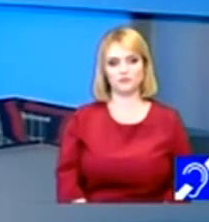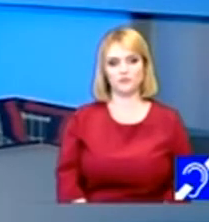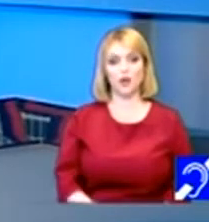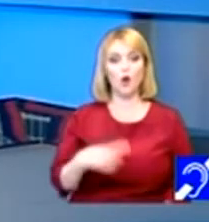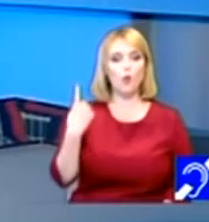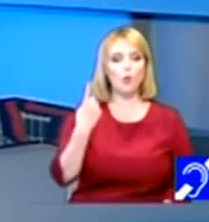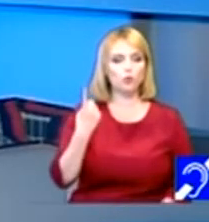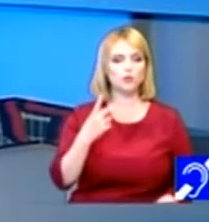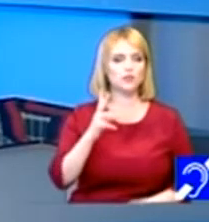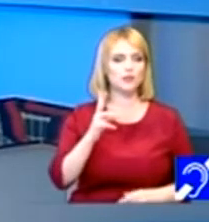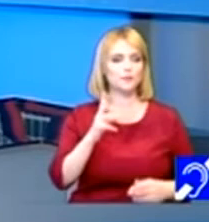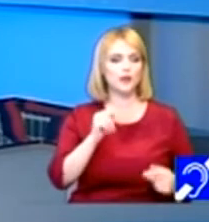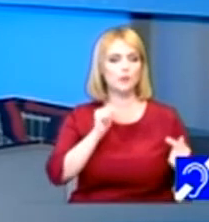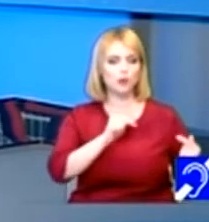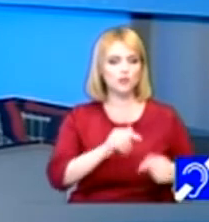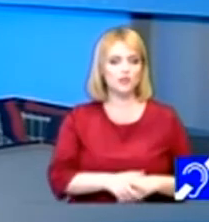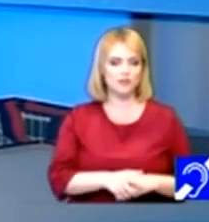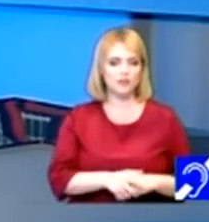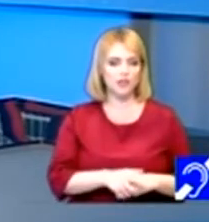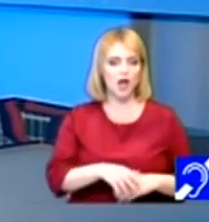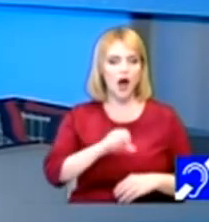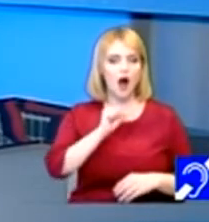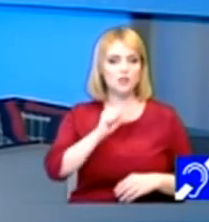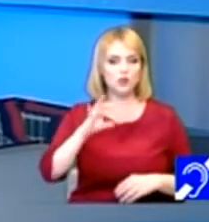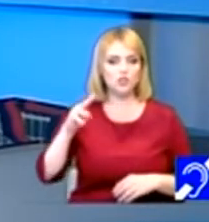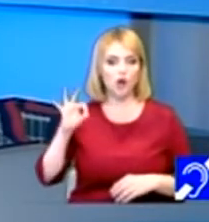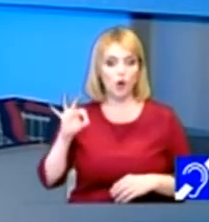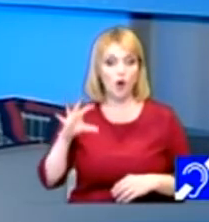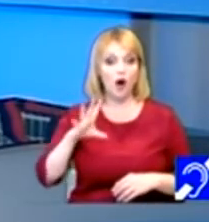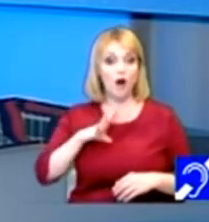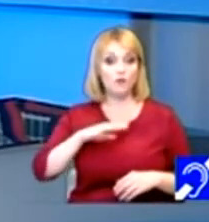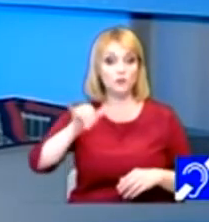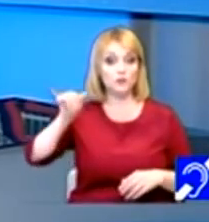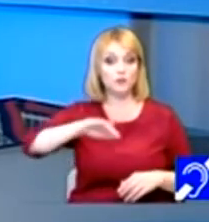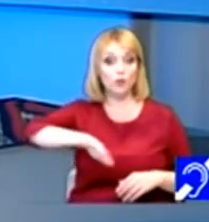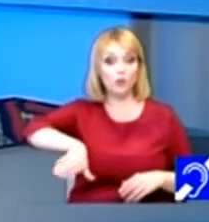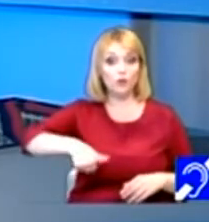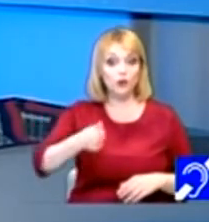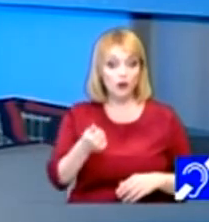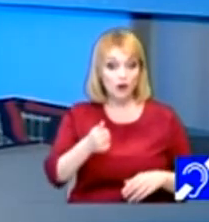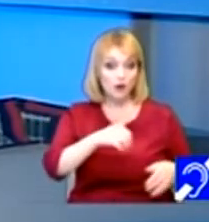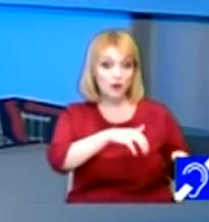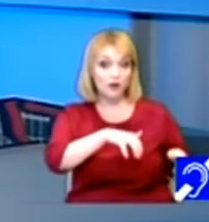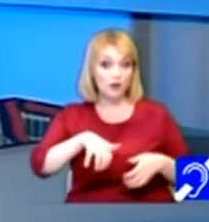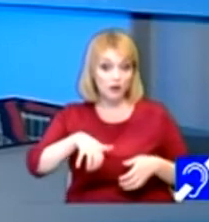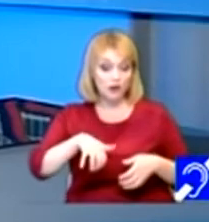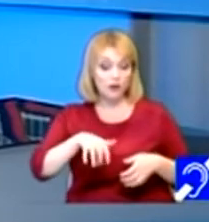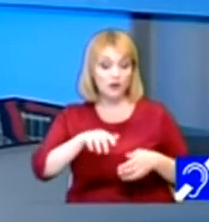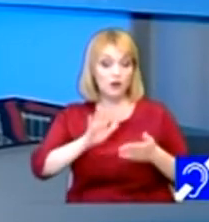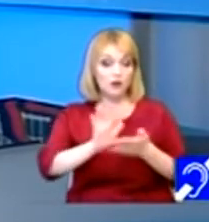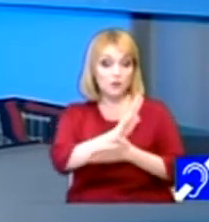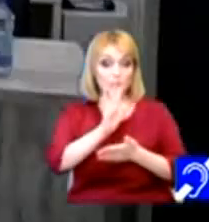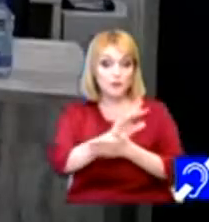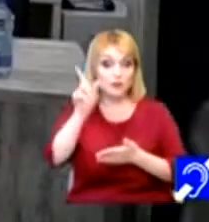Unul dintre liderii opoziției Belaruse, Maria Kolesnikova, a fost răpită azi de persoane necunoscute, transmite presa locală, citind martori oculari.